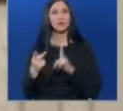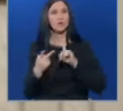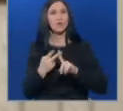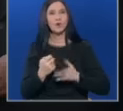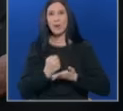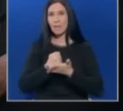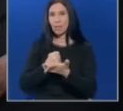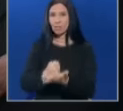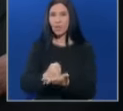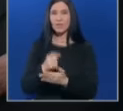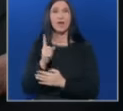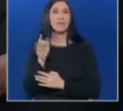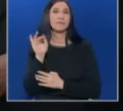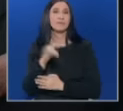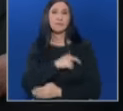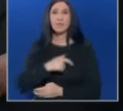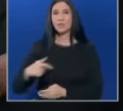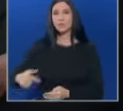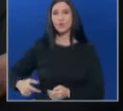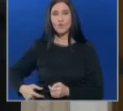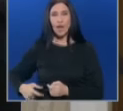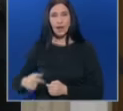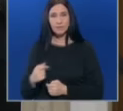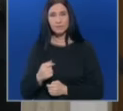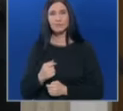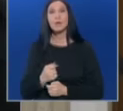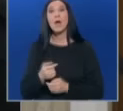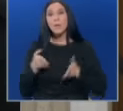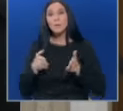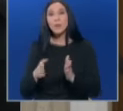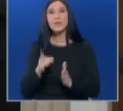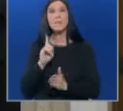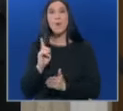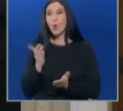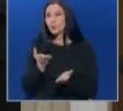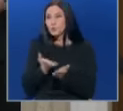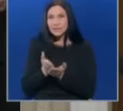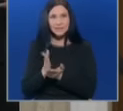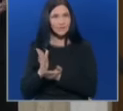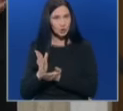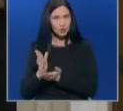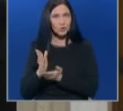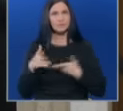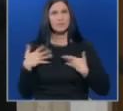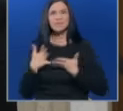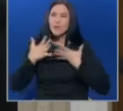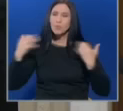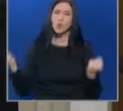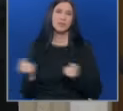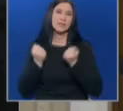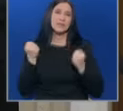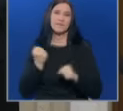вторият мандат трябва да бъде национален. Пътя, по който сте се насочили, изисква много интензивна